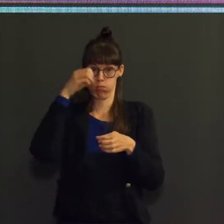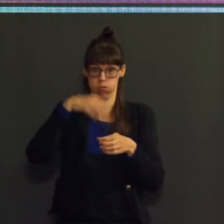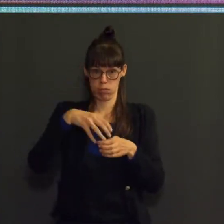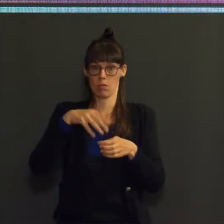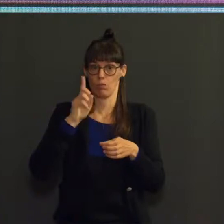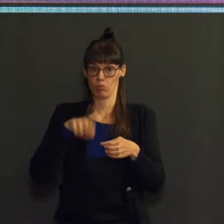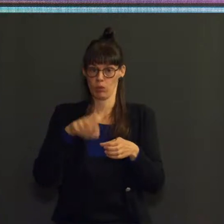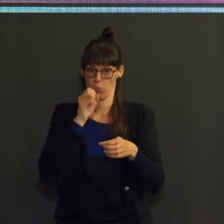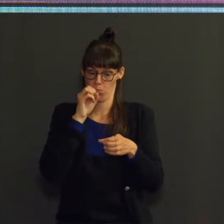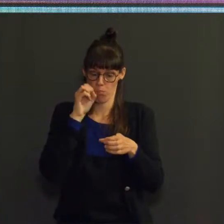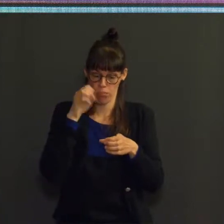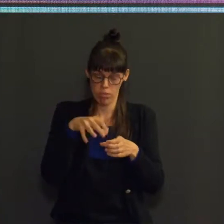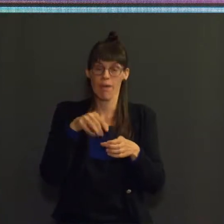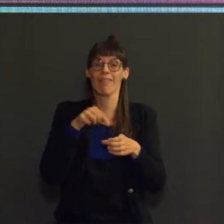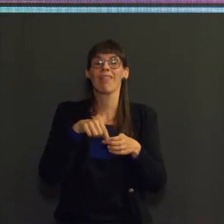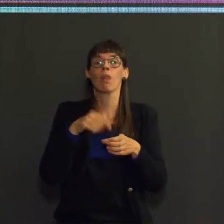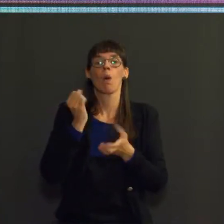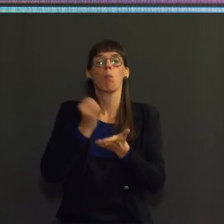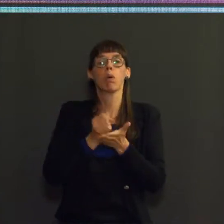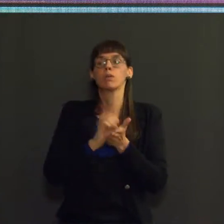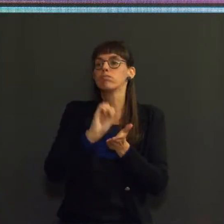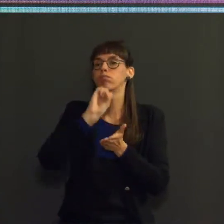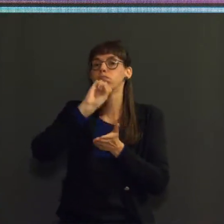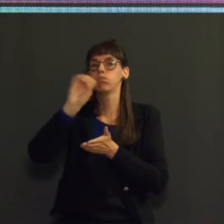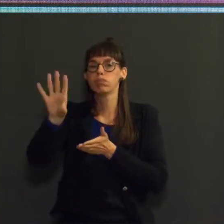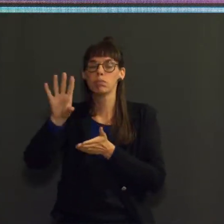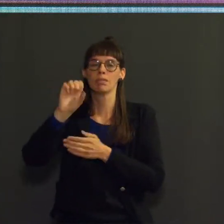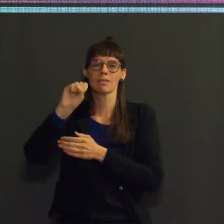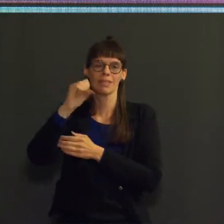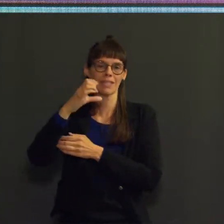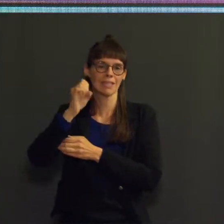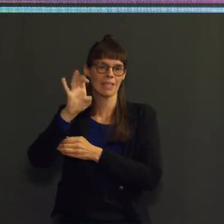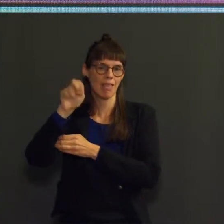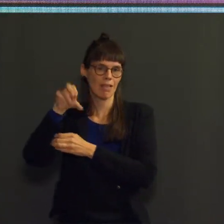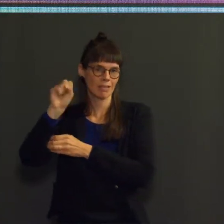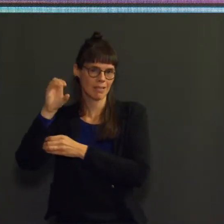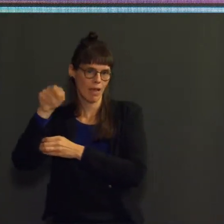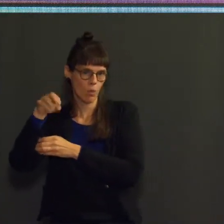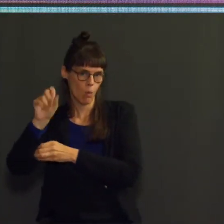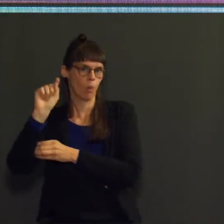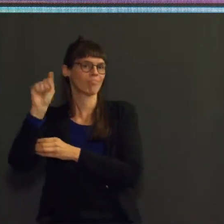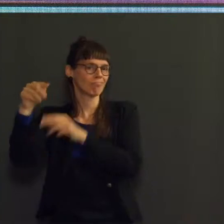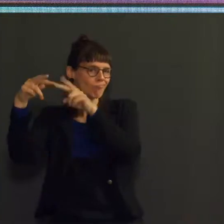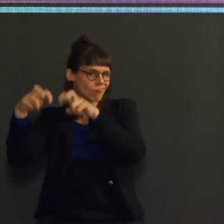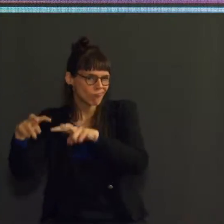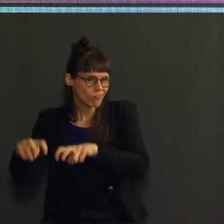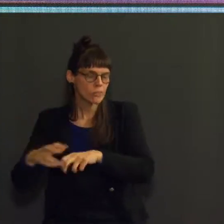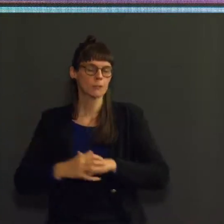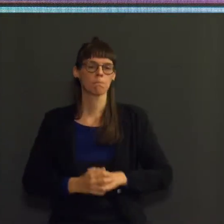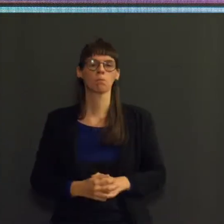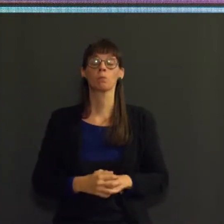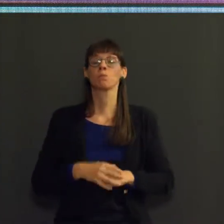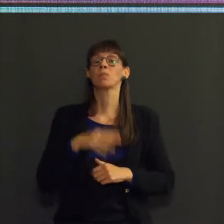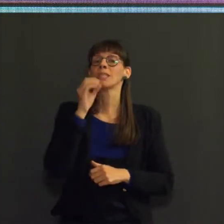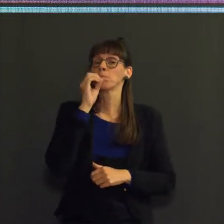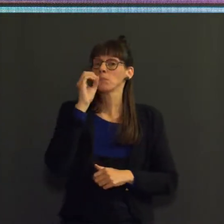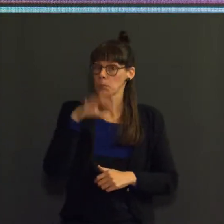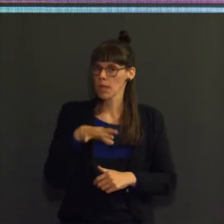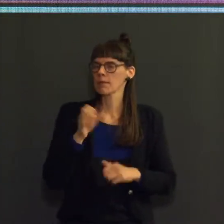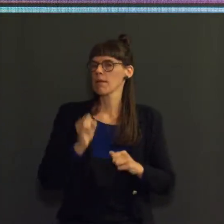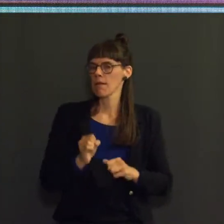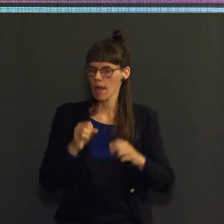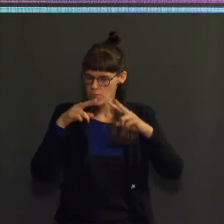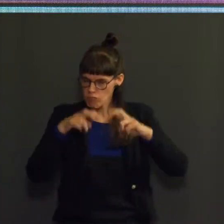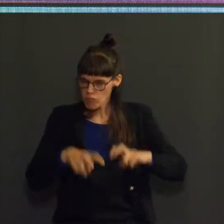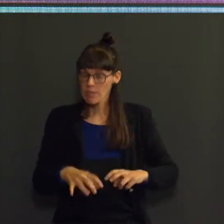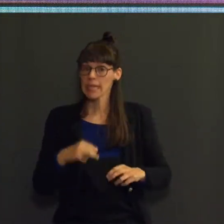te nemen en dat per post op te sturen naar Sciensano. In het speeksel kunnen antistoffen bepaald